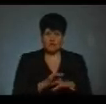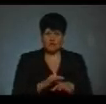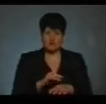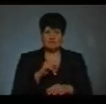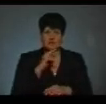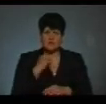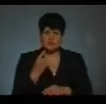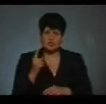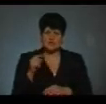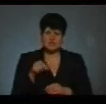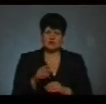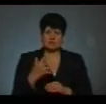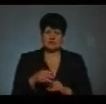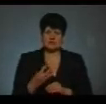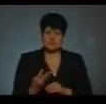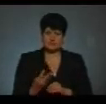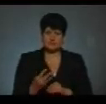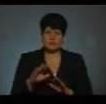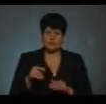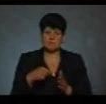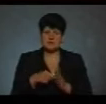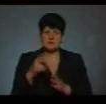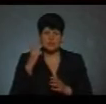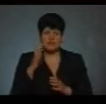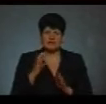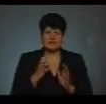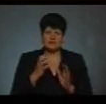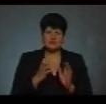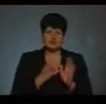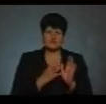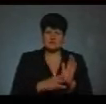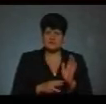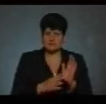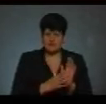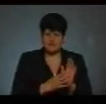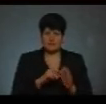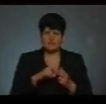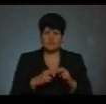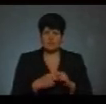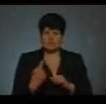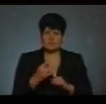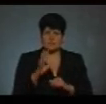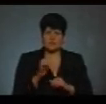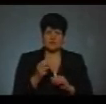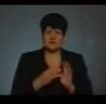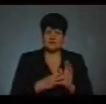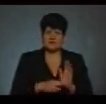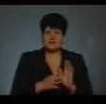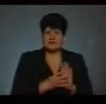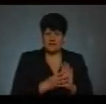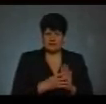Чернівецькій області – 1053. Далі йде місто Київ – 989 хворих та Івано-Франківська область –